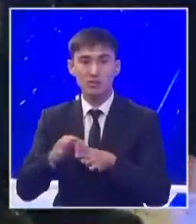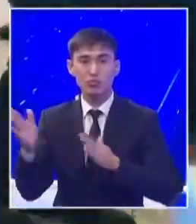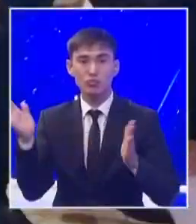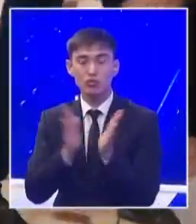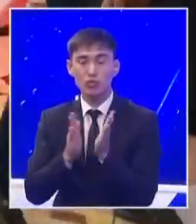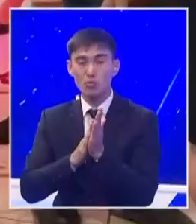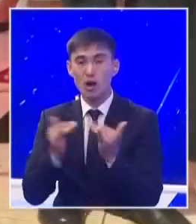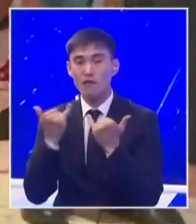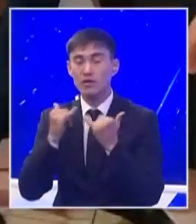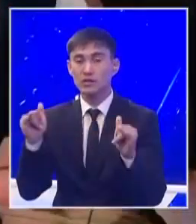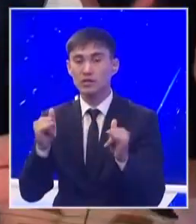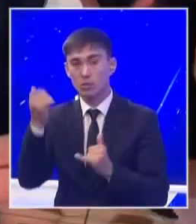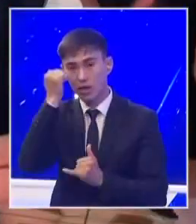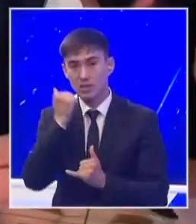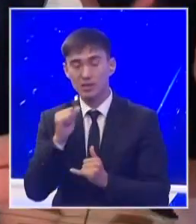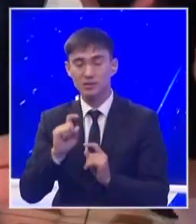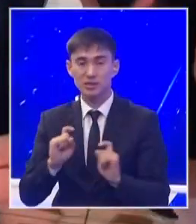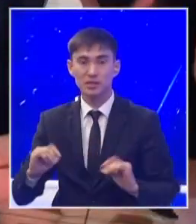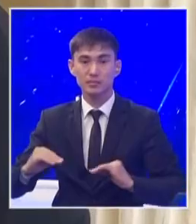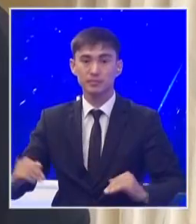бурными овациями благодарных зрителей.